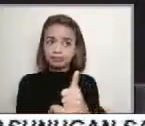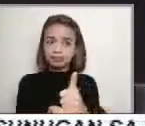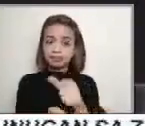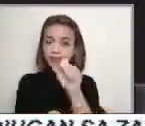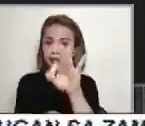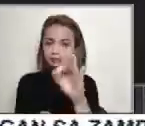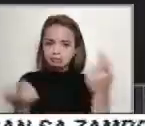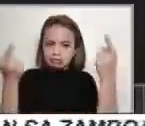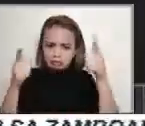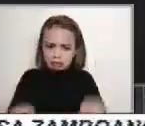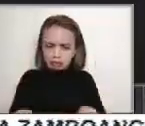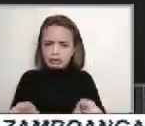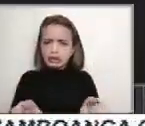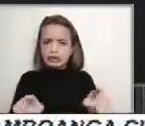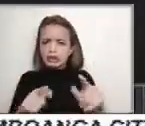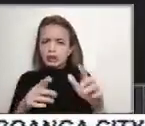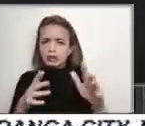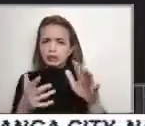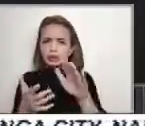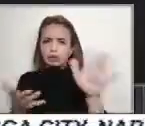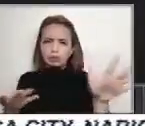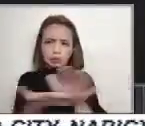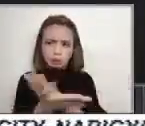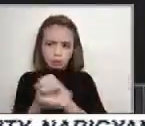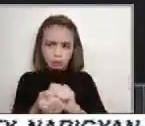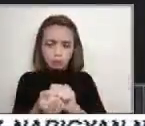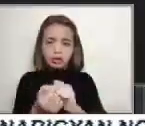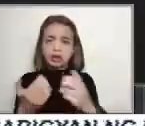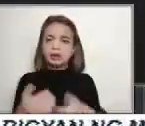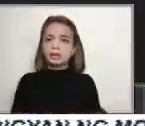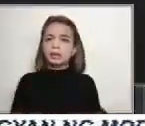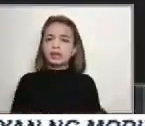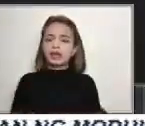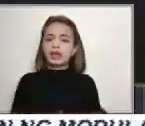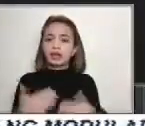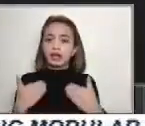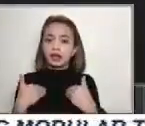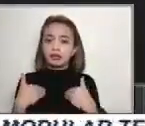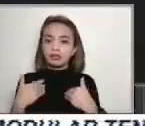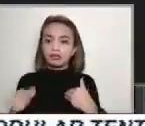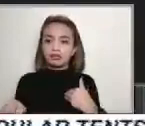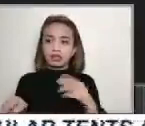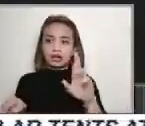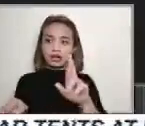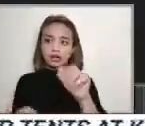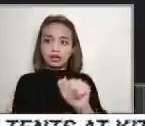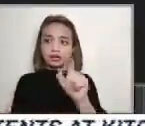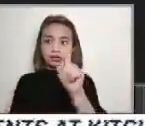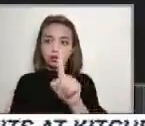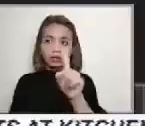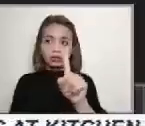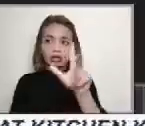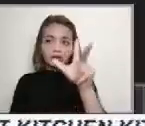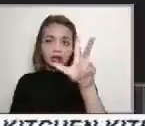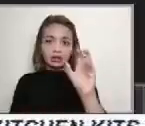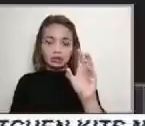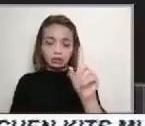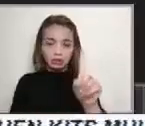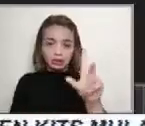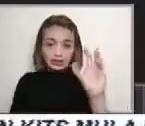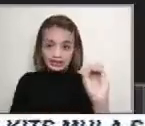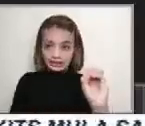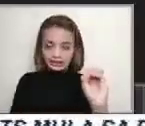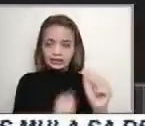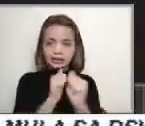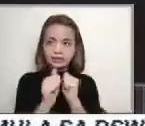Sa police report, higit 6 milyong pisong alagaan ng hinihinalang shabu na sabat sa Cebu City. Tatlong na drug